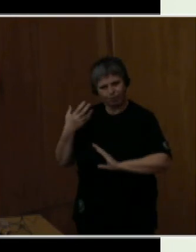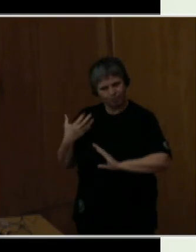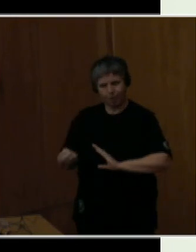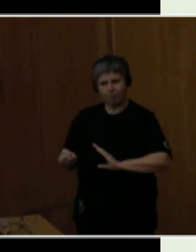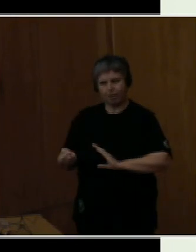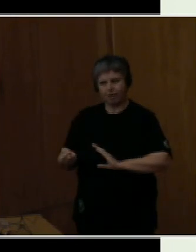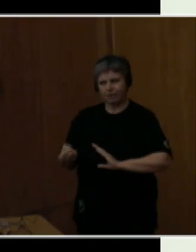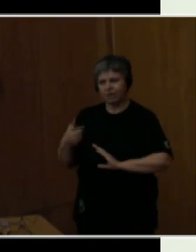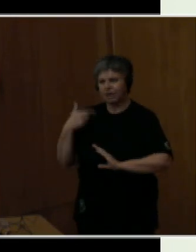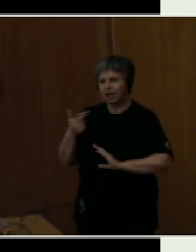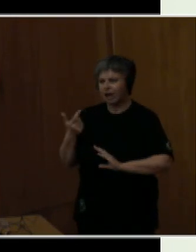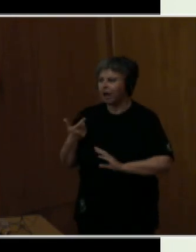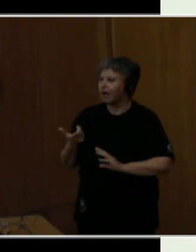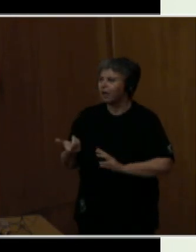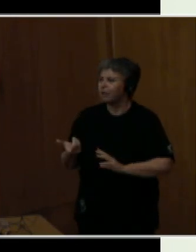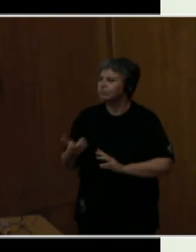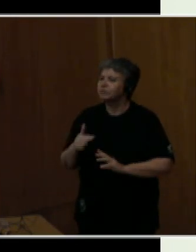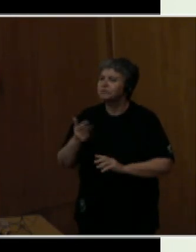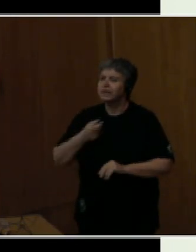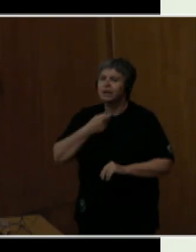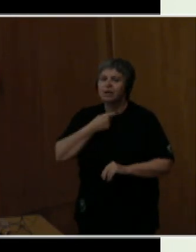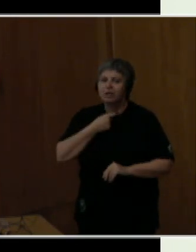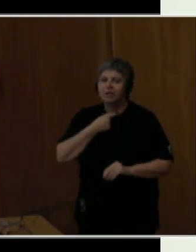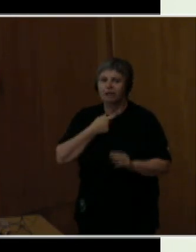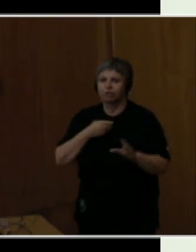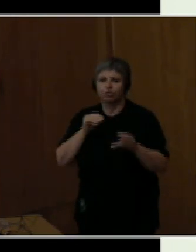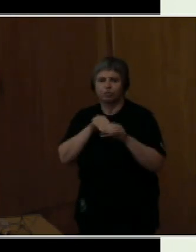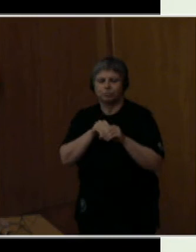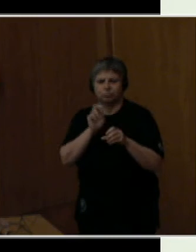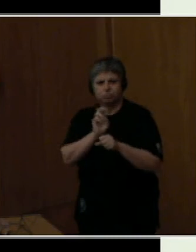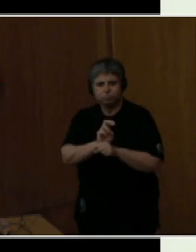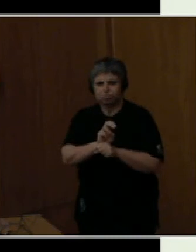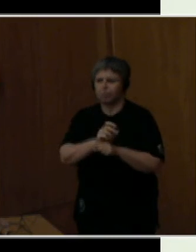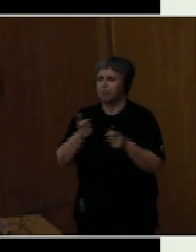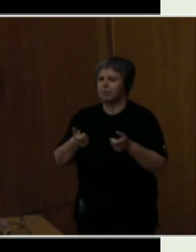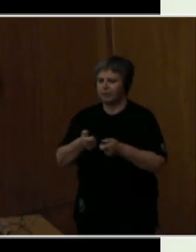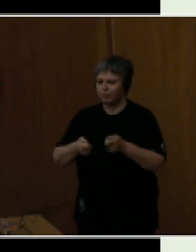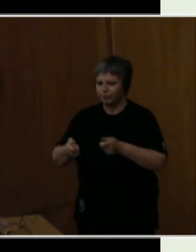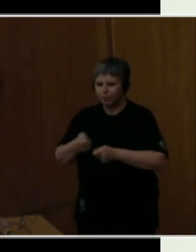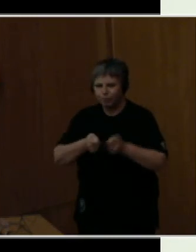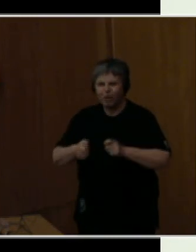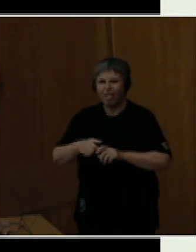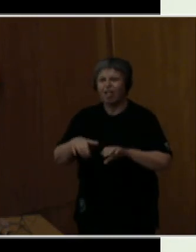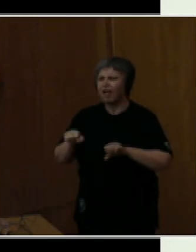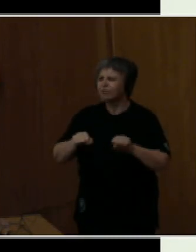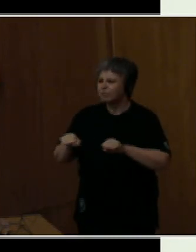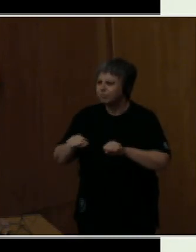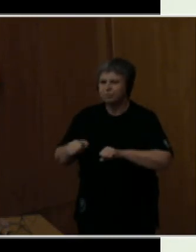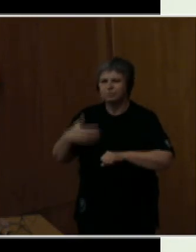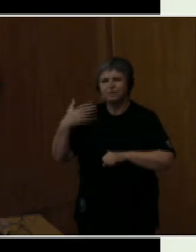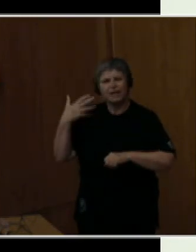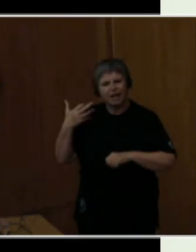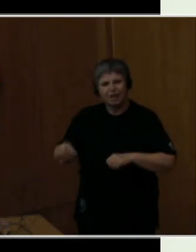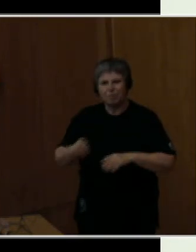πολύ κίνηση και απαιτούν πάρα πολύ χωρητικότητα. Video on demand, gaming, social networking, digital TV και